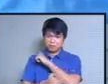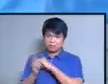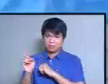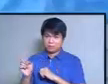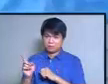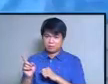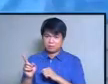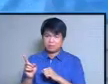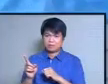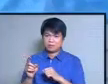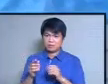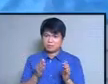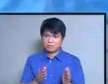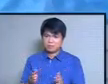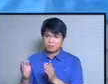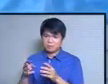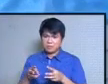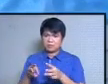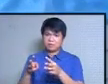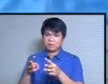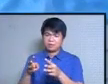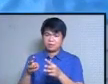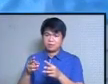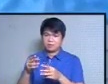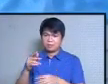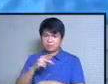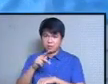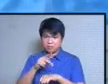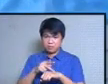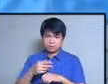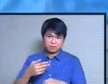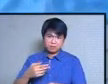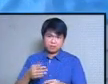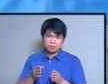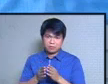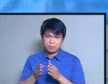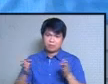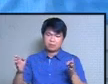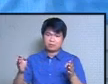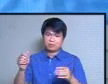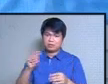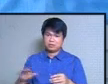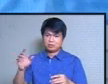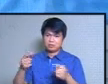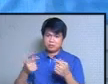kasi sana ang gagawing plataforma para makapag-bid ang Pilipinas sa mas malawak na Asian